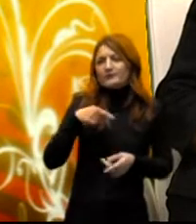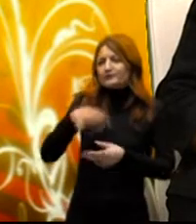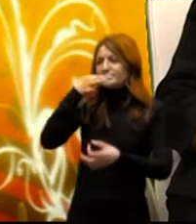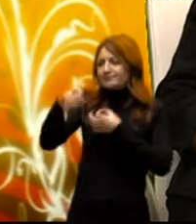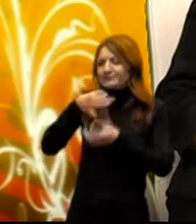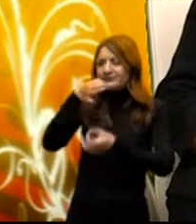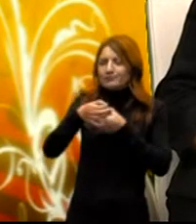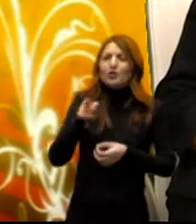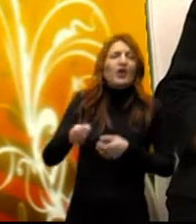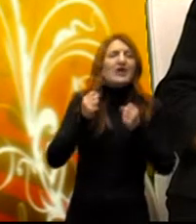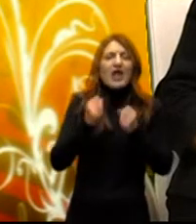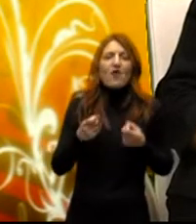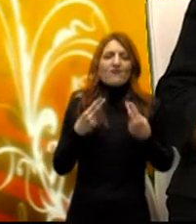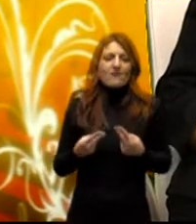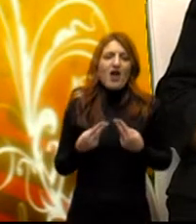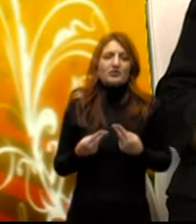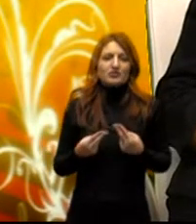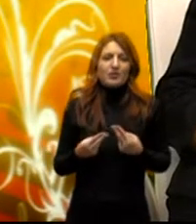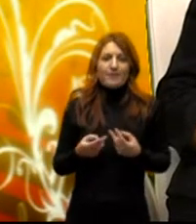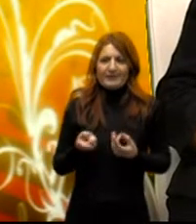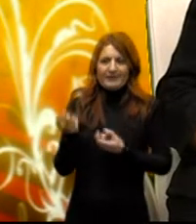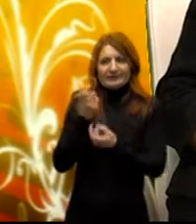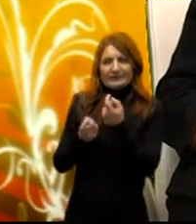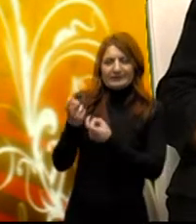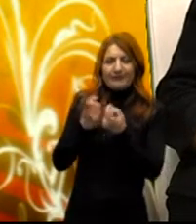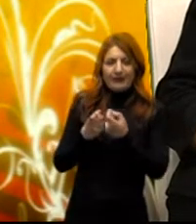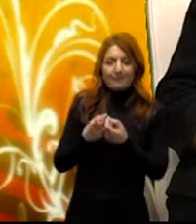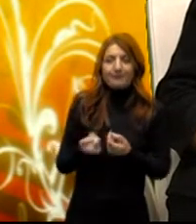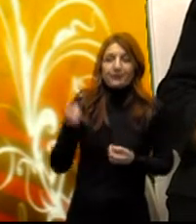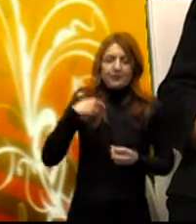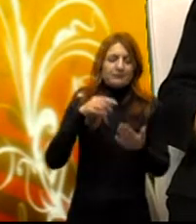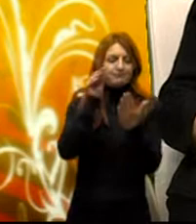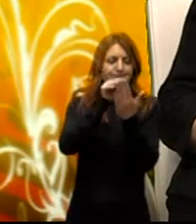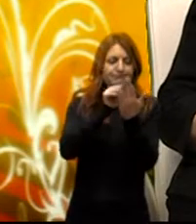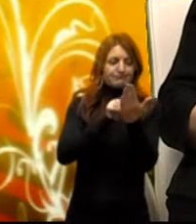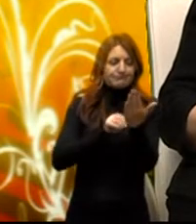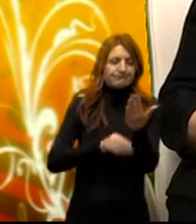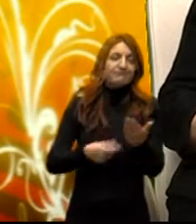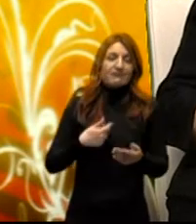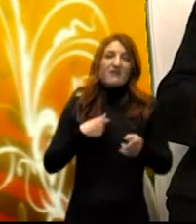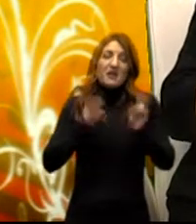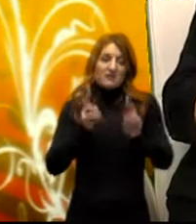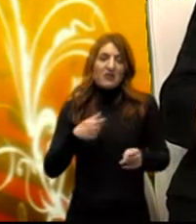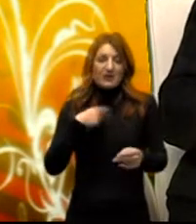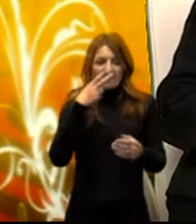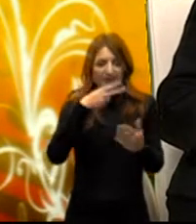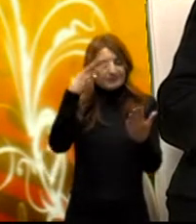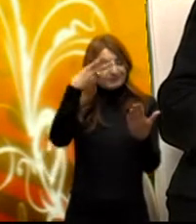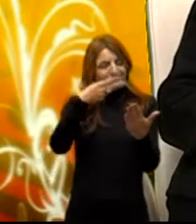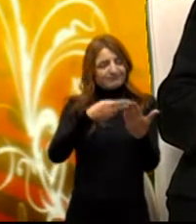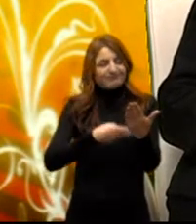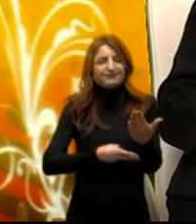je strašno bitna. I sada iz te anamneze već se može iščitati u kom